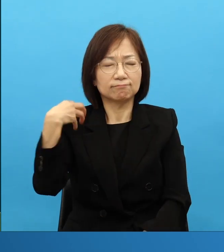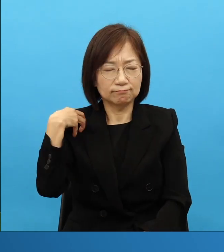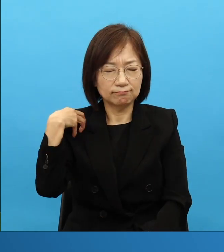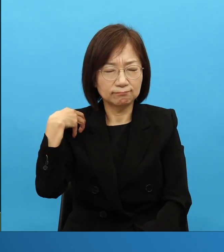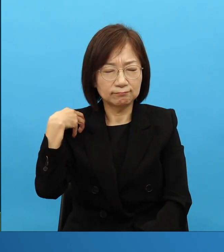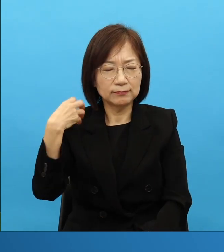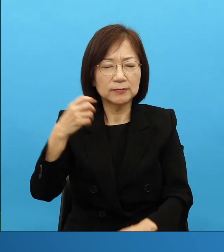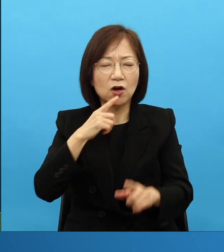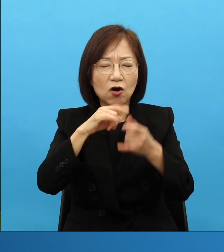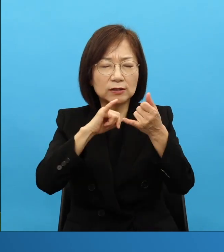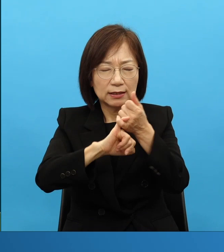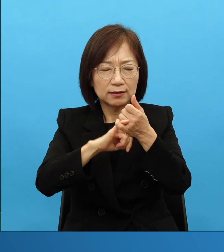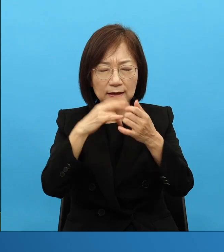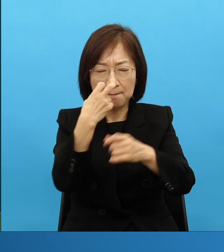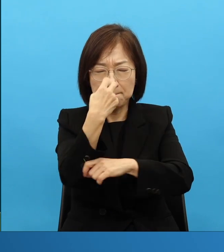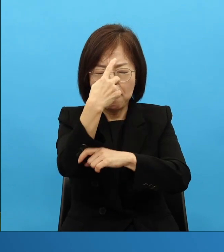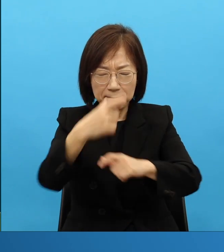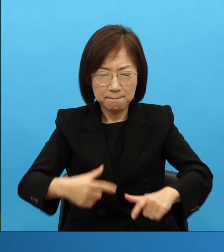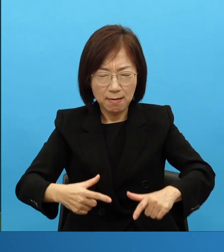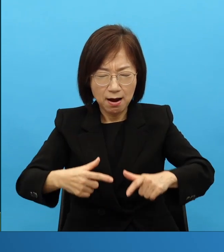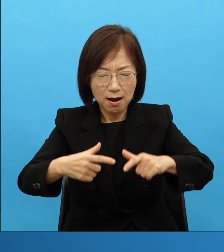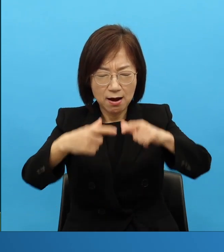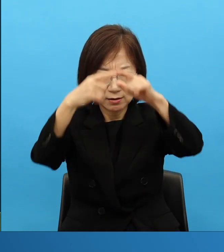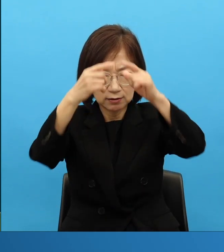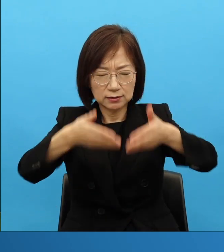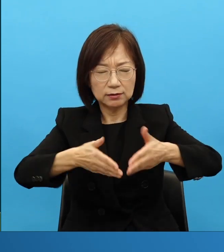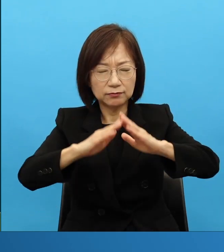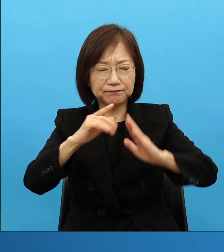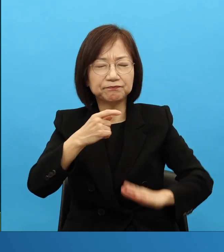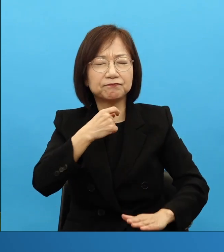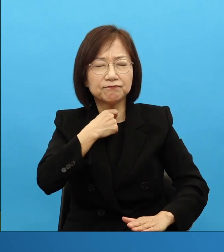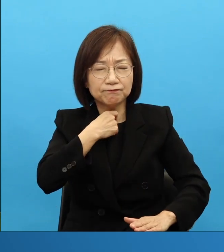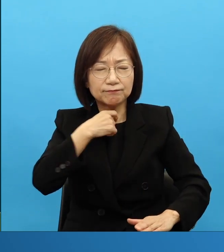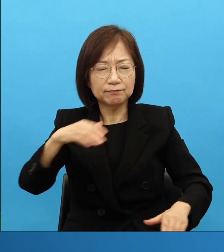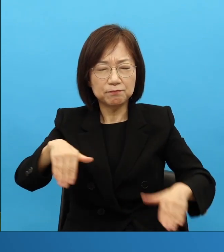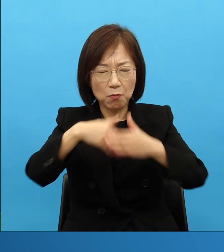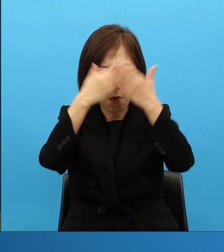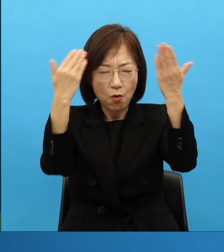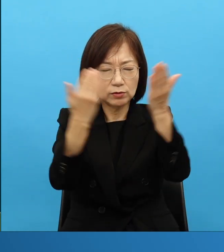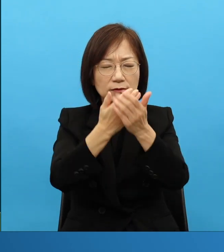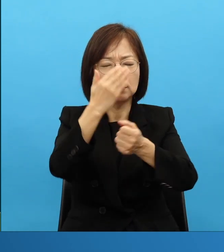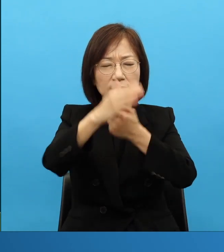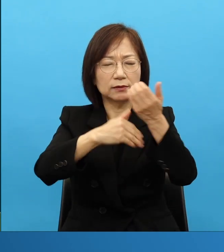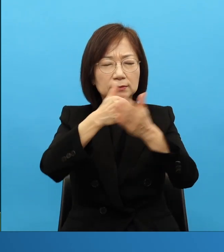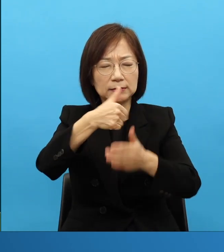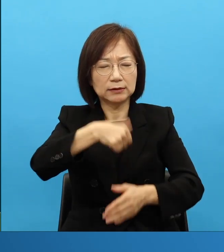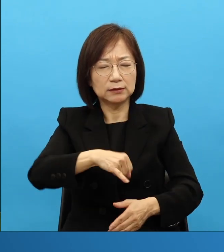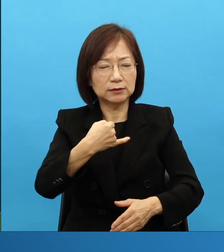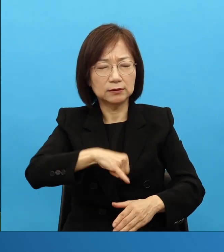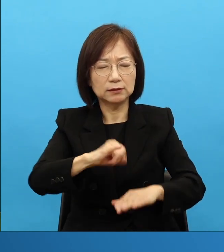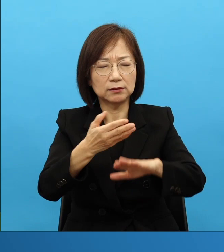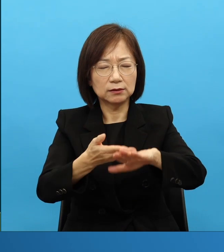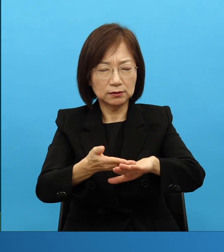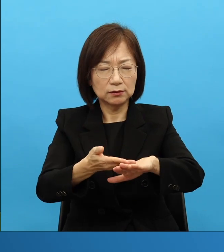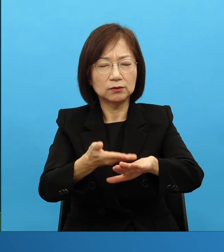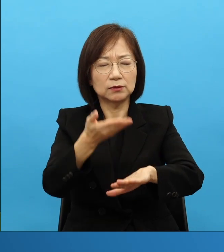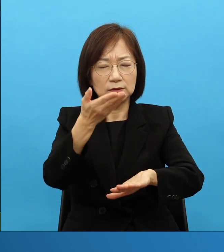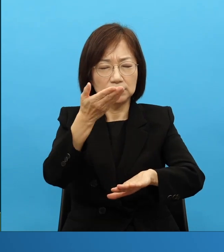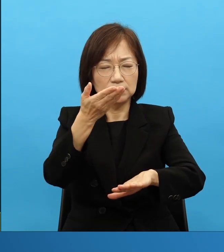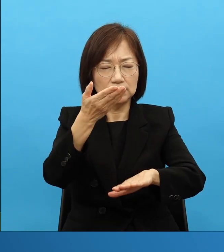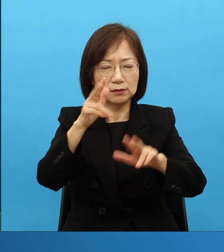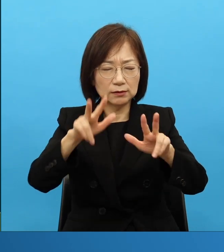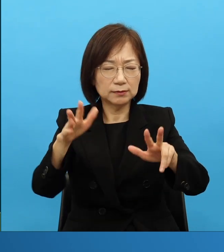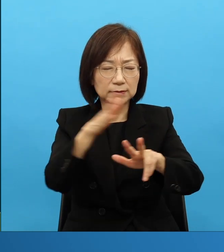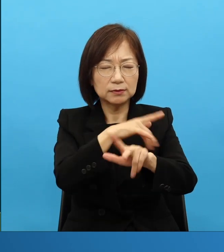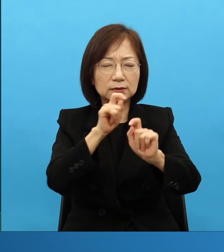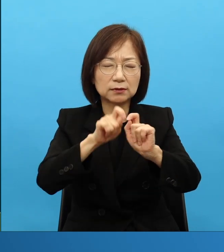망대를 세우는 모든 주의 백성들을 위해 on top of all the people of God who will raise the partisan of the covenant of prayer,